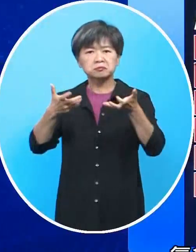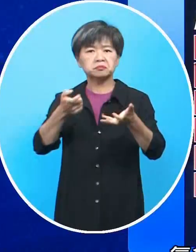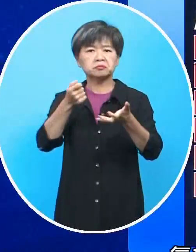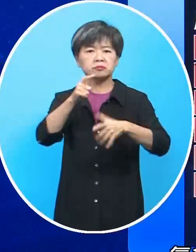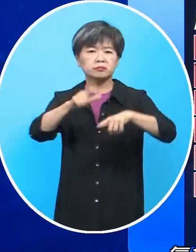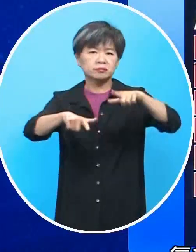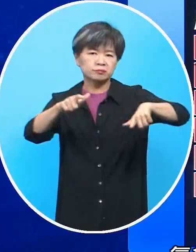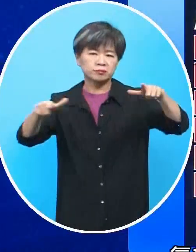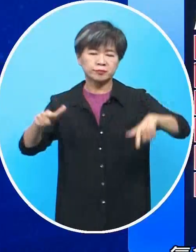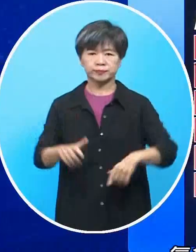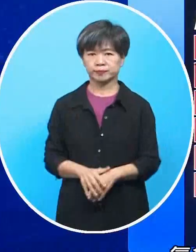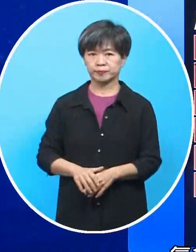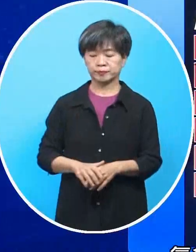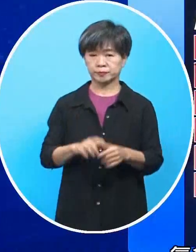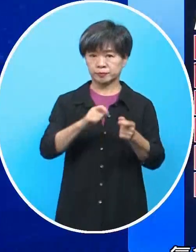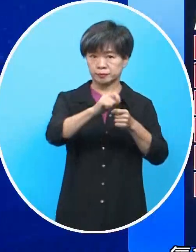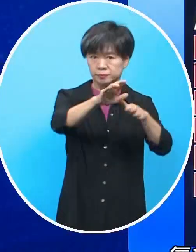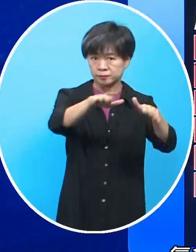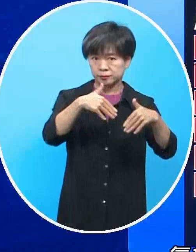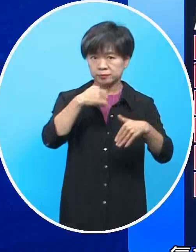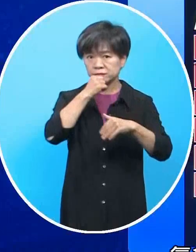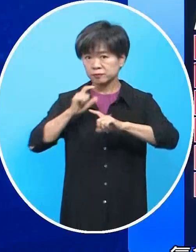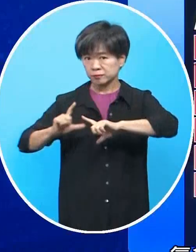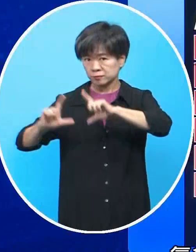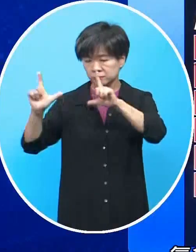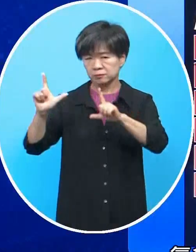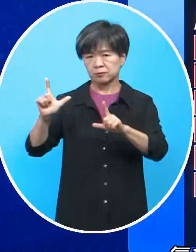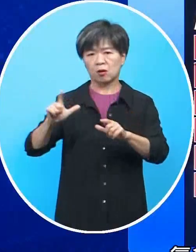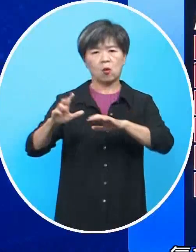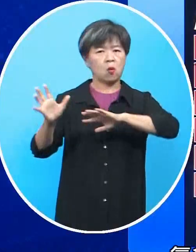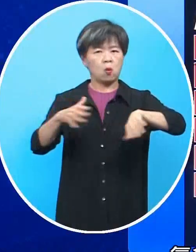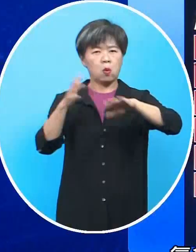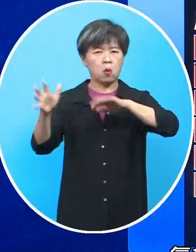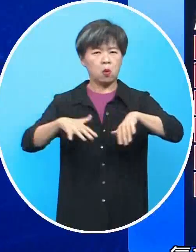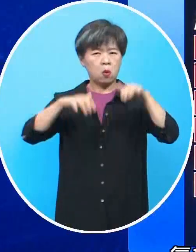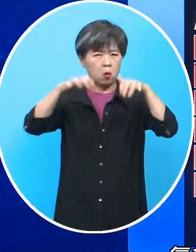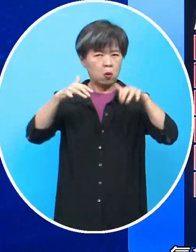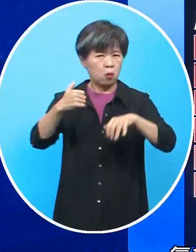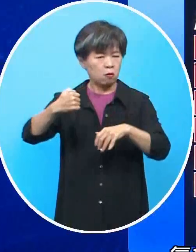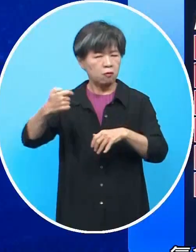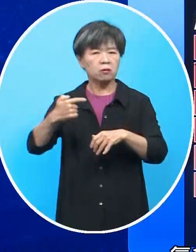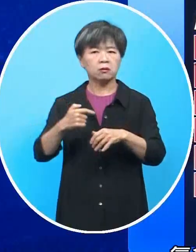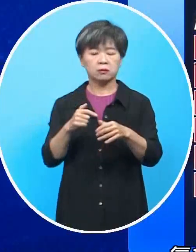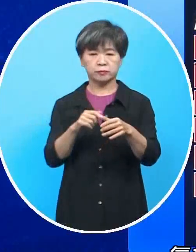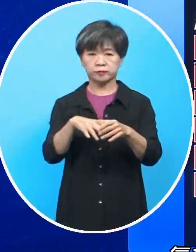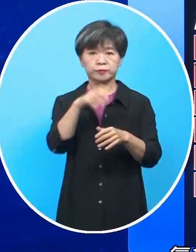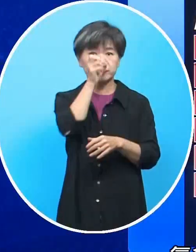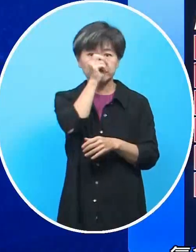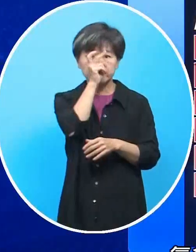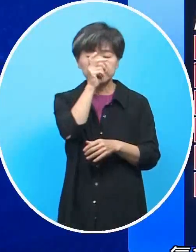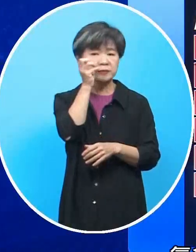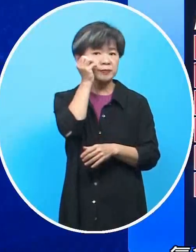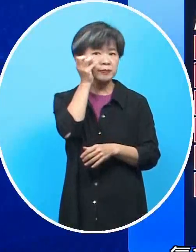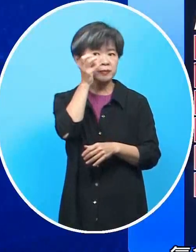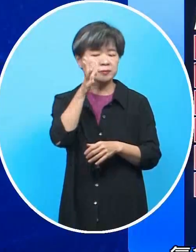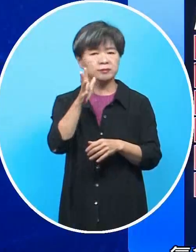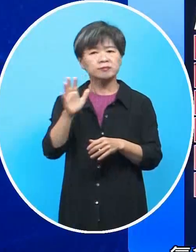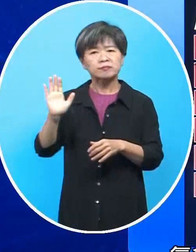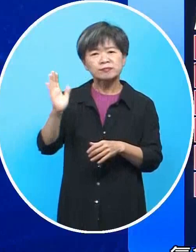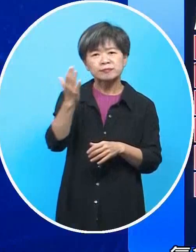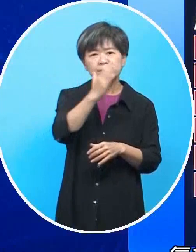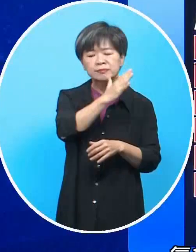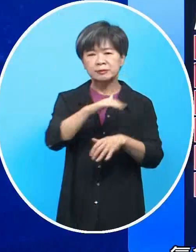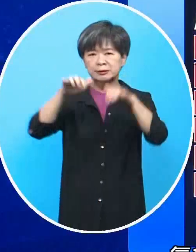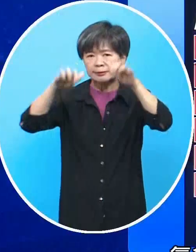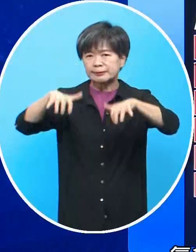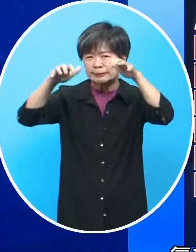太一样。恒春跟台东要特别留意强风豪雨，而在宜兰跟花莲要特别留意一直断断续续不停的